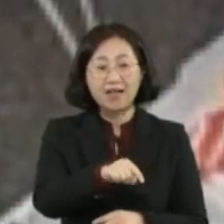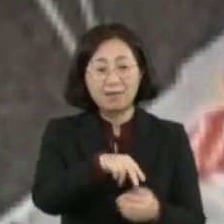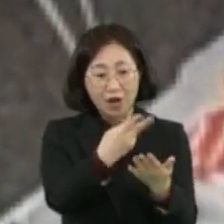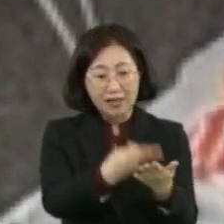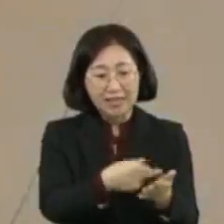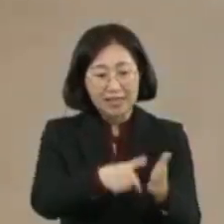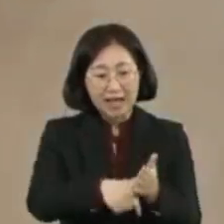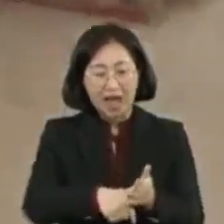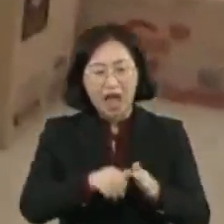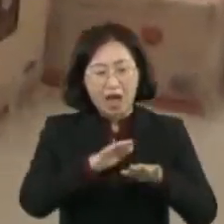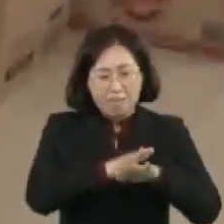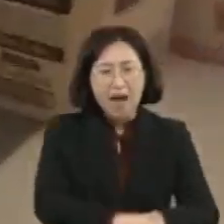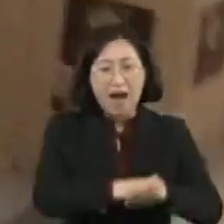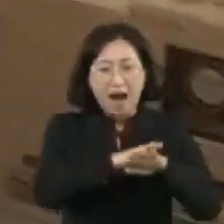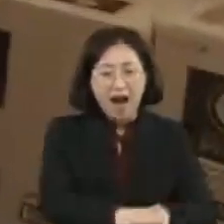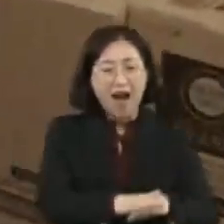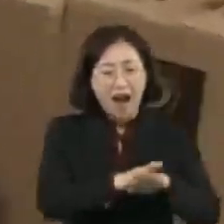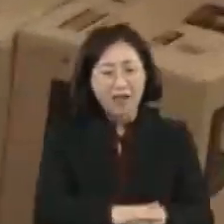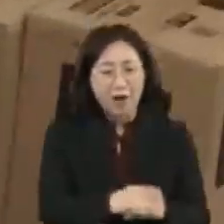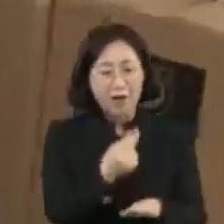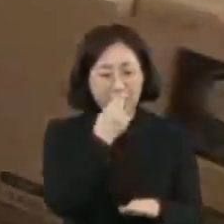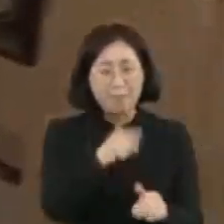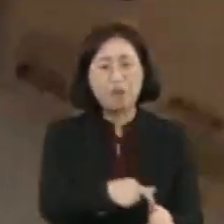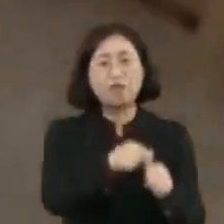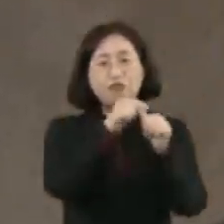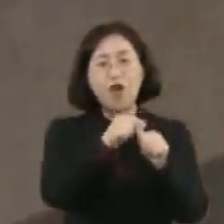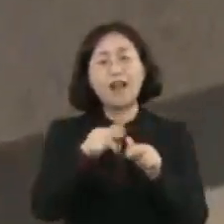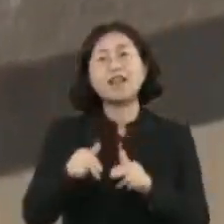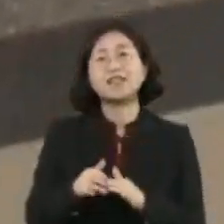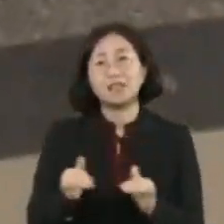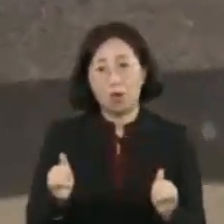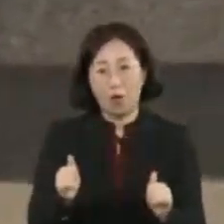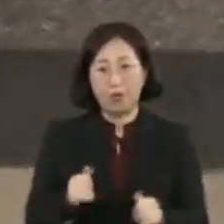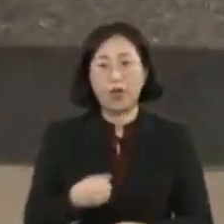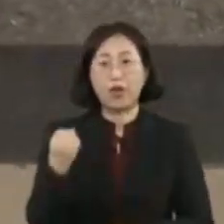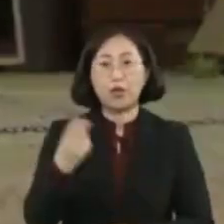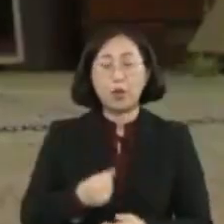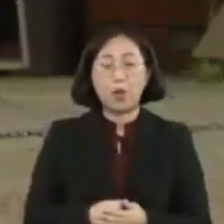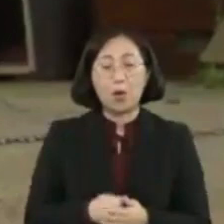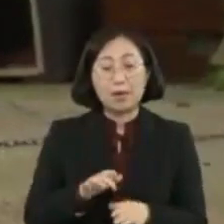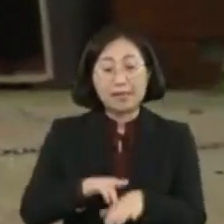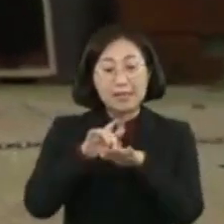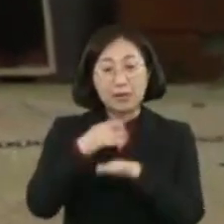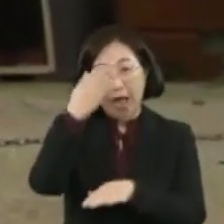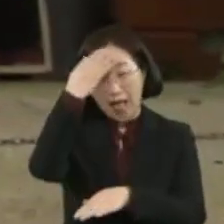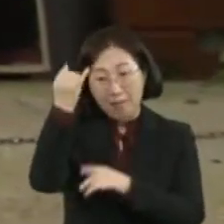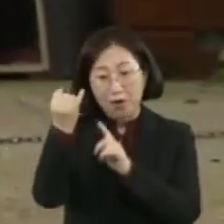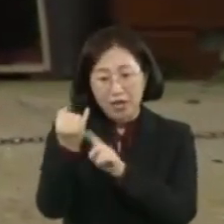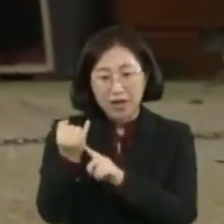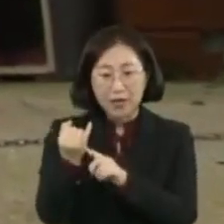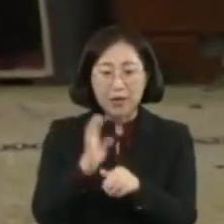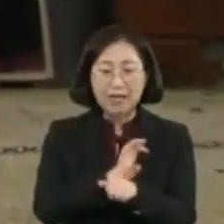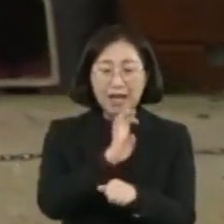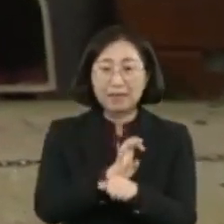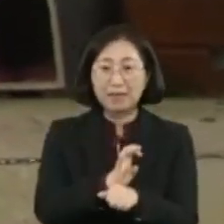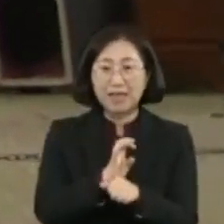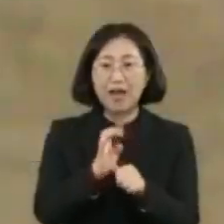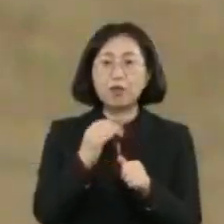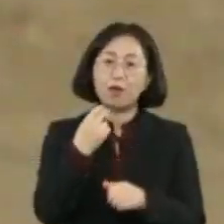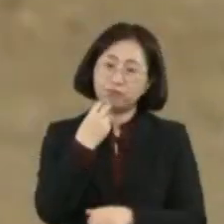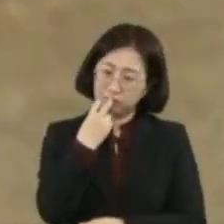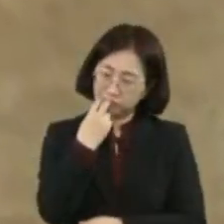상황에서 심폐소생술을 진행해 생명을 구해낸 마트 직원부터 실종된 할머니 곁을 40시간 동안